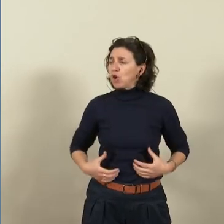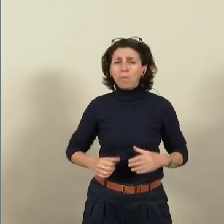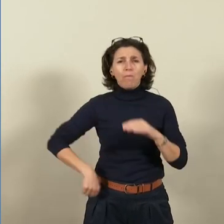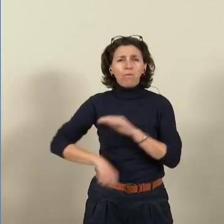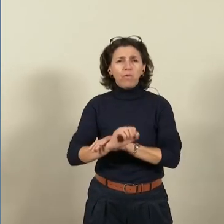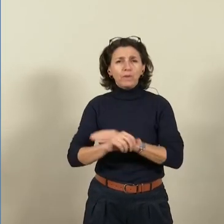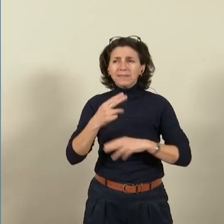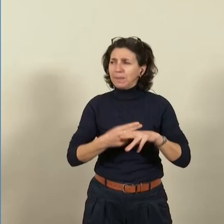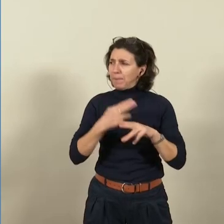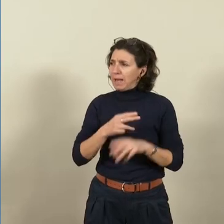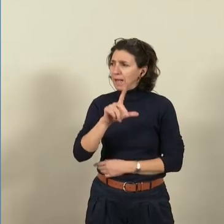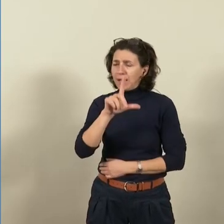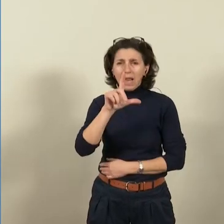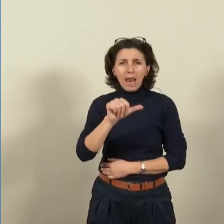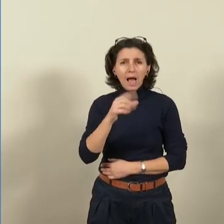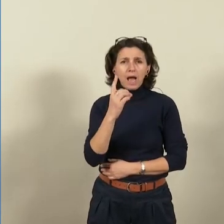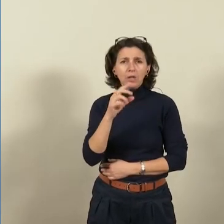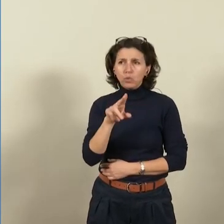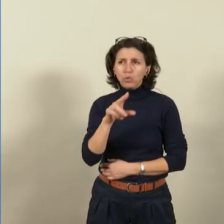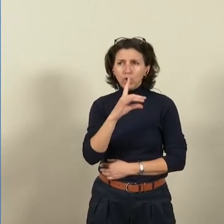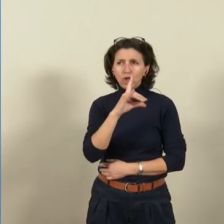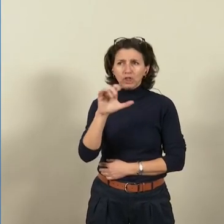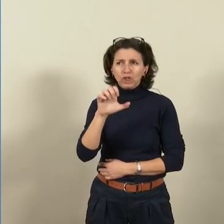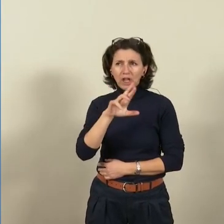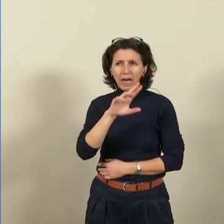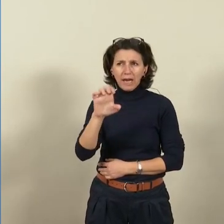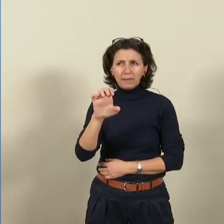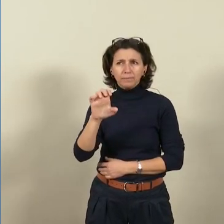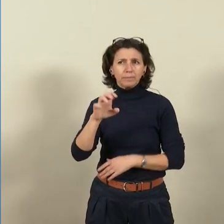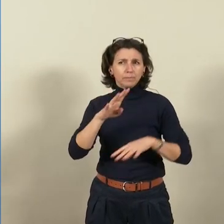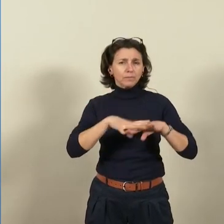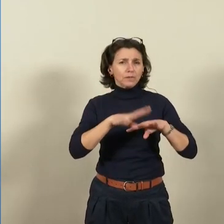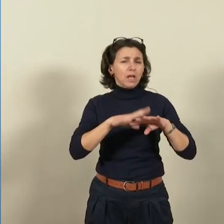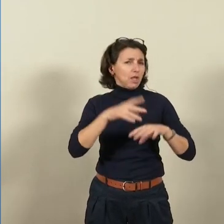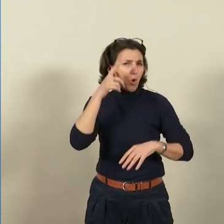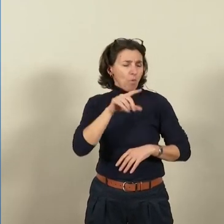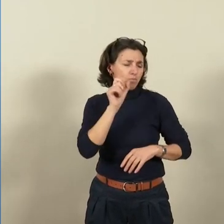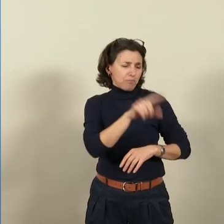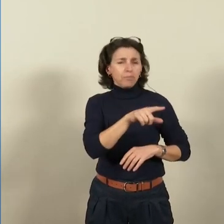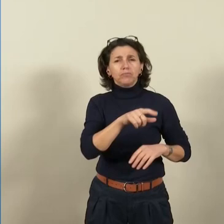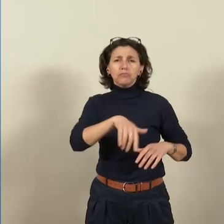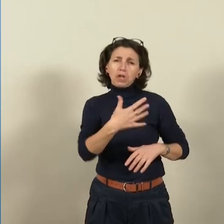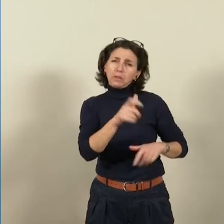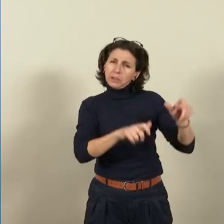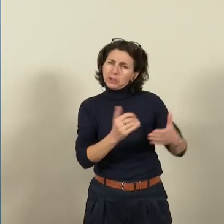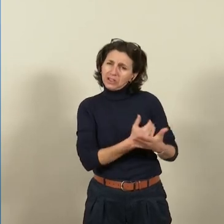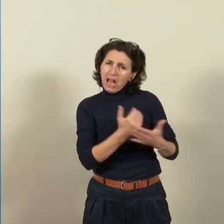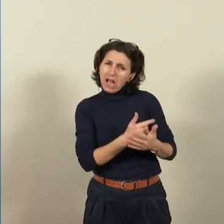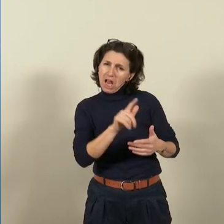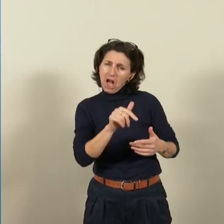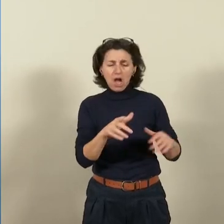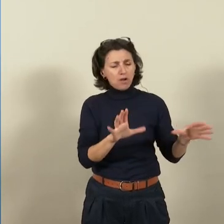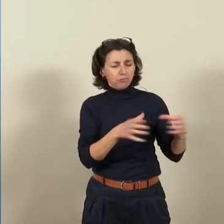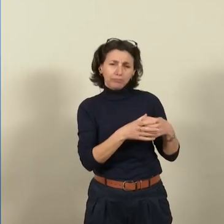club de de la d'un quartier de Lyon où il y a une quinzaine de salariés ils ont une cellule de canement ils ont un référent en lien